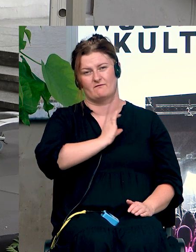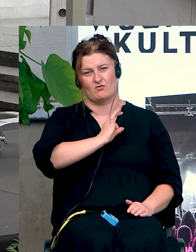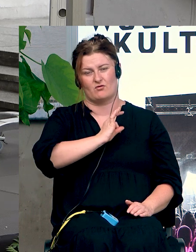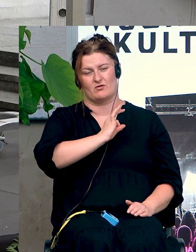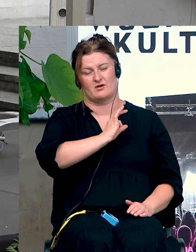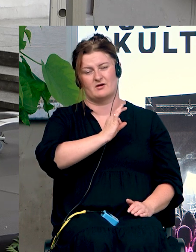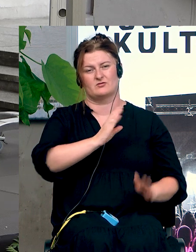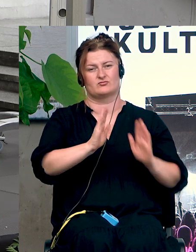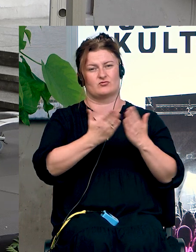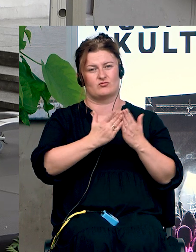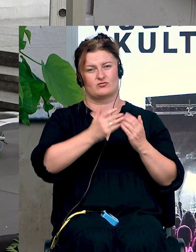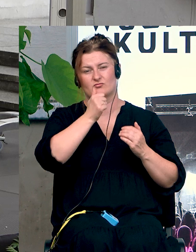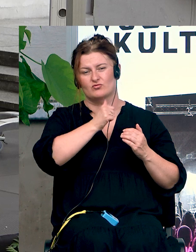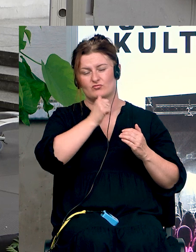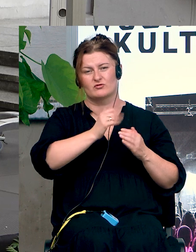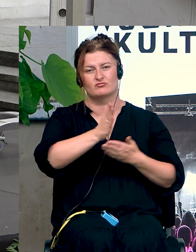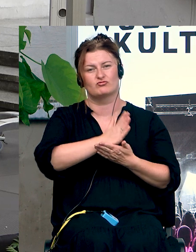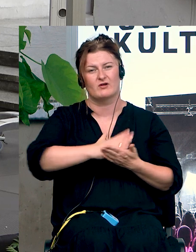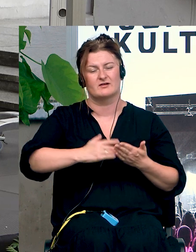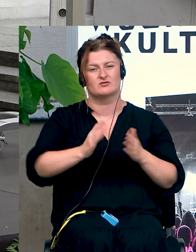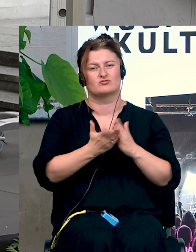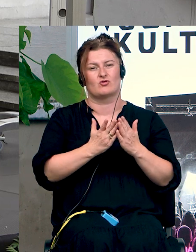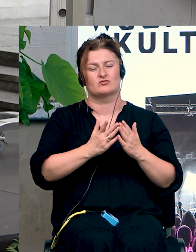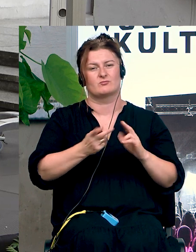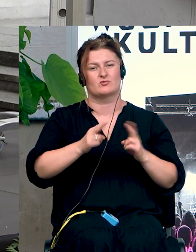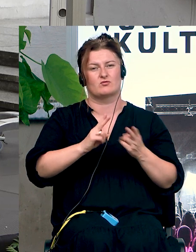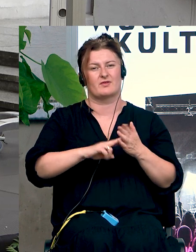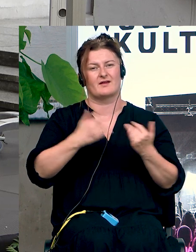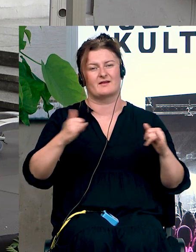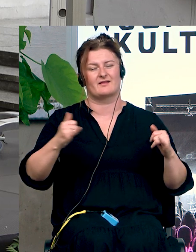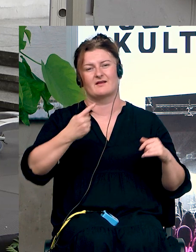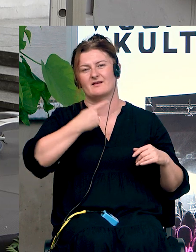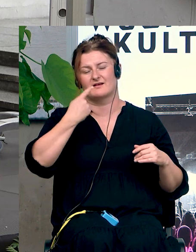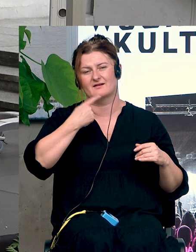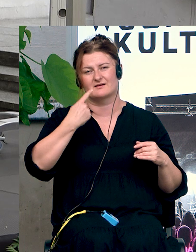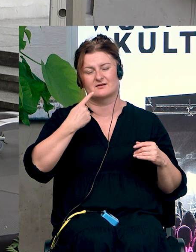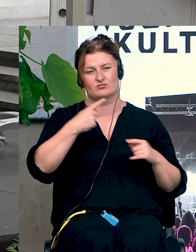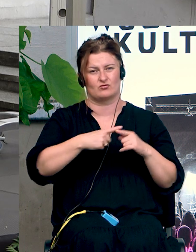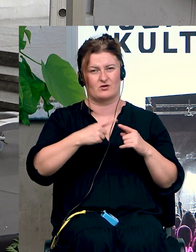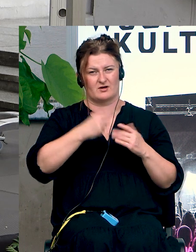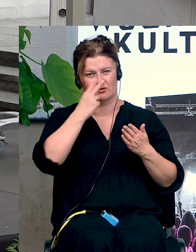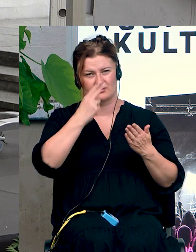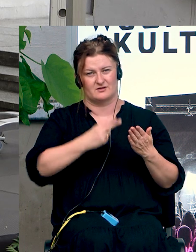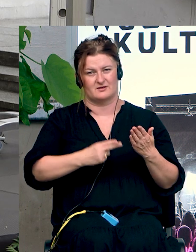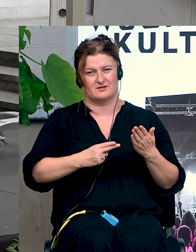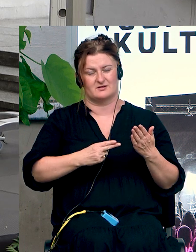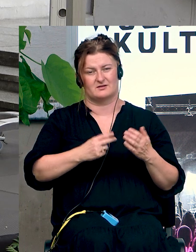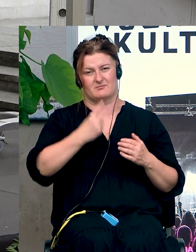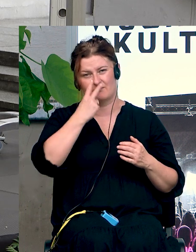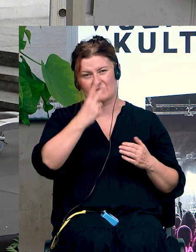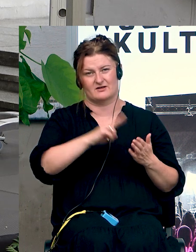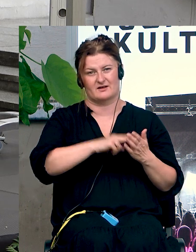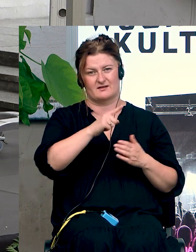czy próbujesz przynajmniej jakieś fragmenty swoich książek przetłumaczonych na inne języki jakoś tam czytać i patrzeć